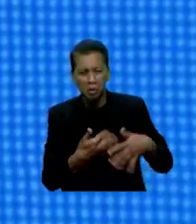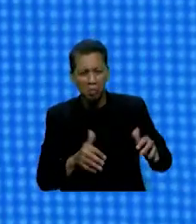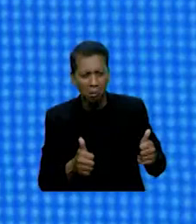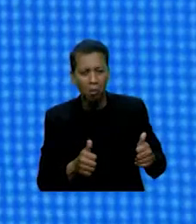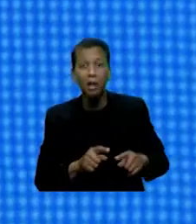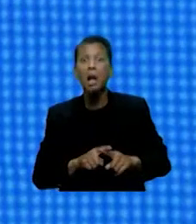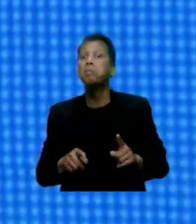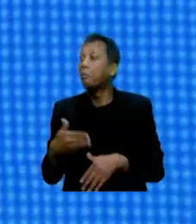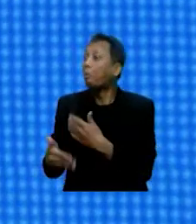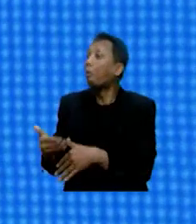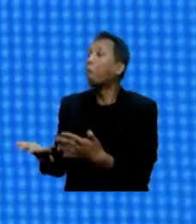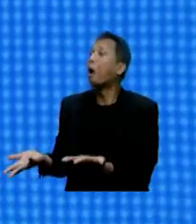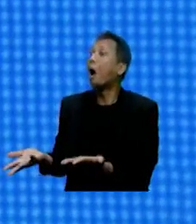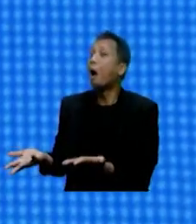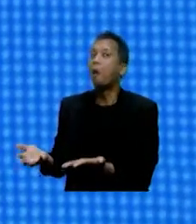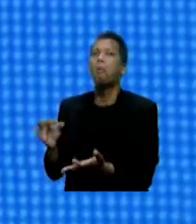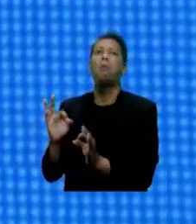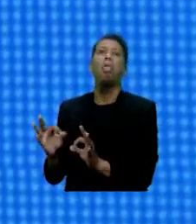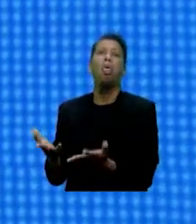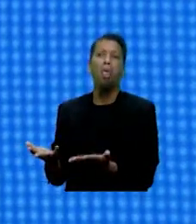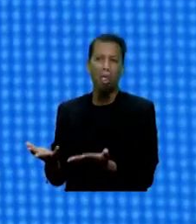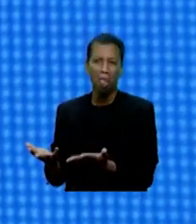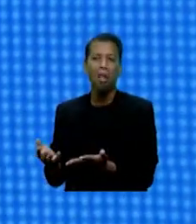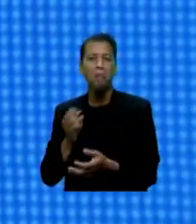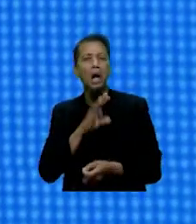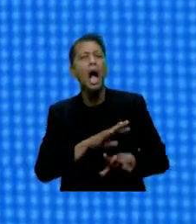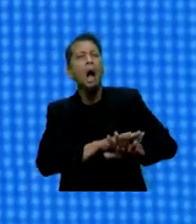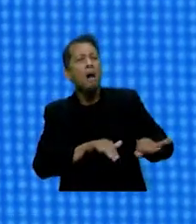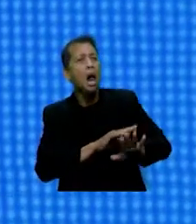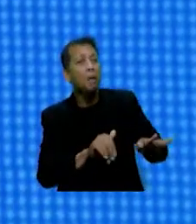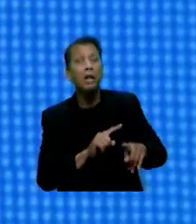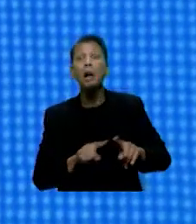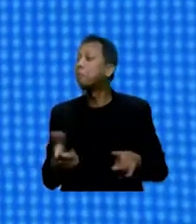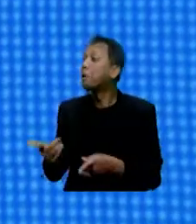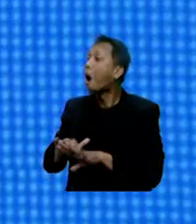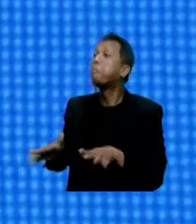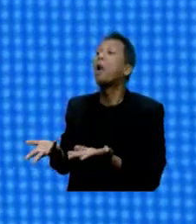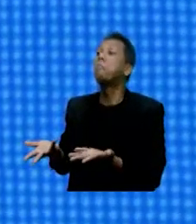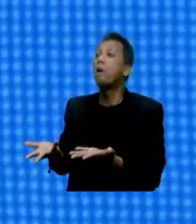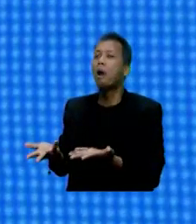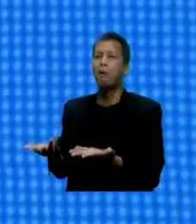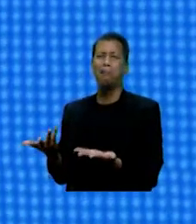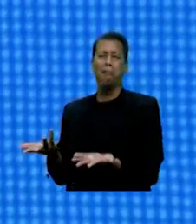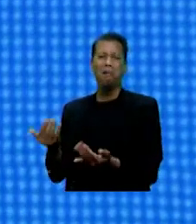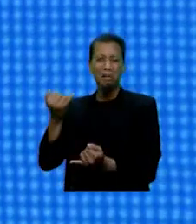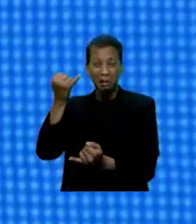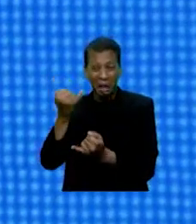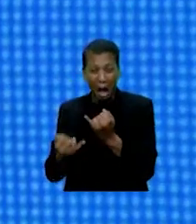beres. Aman, Pak? Aman, aman. Nanti begitu terakhir, mohon Pak,